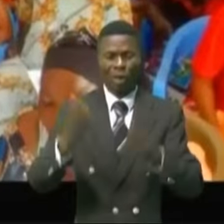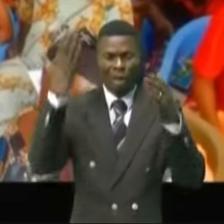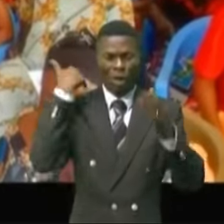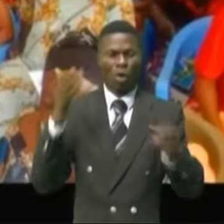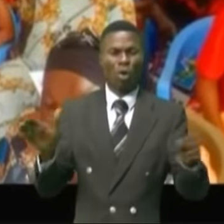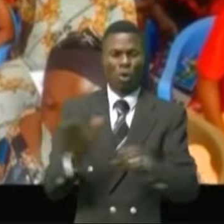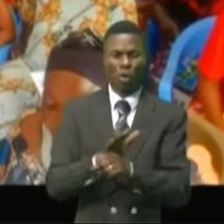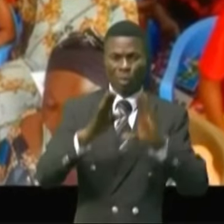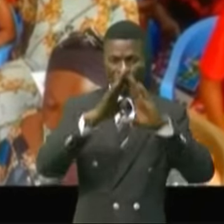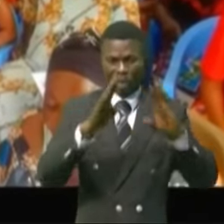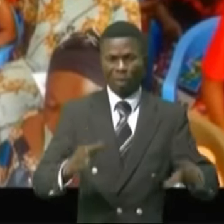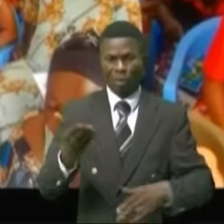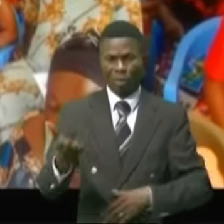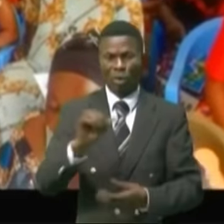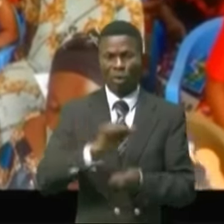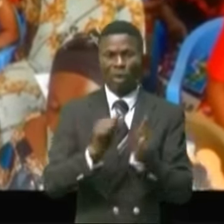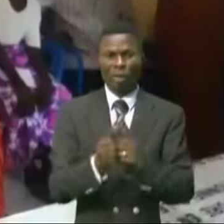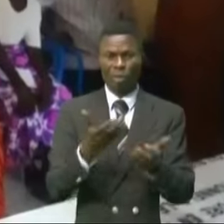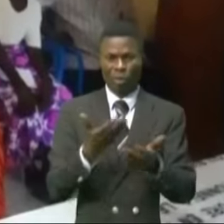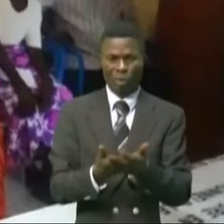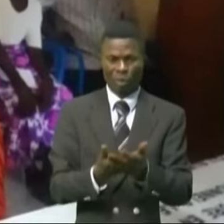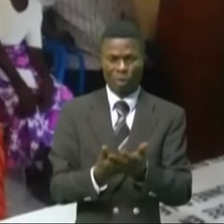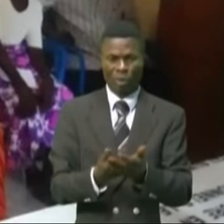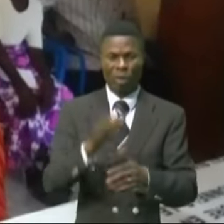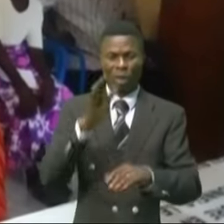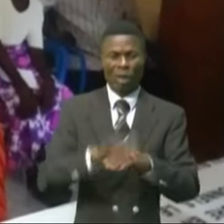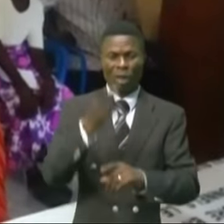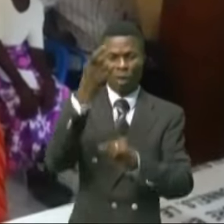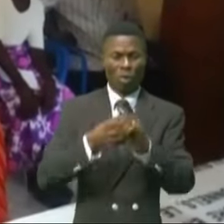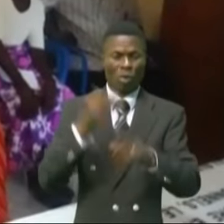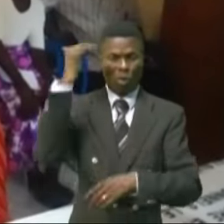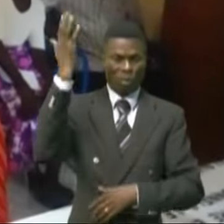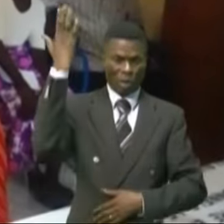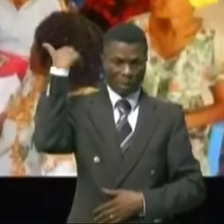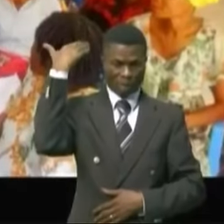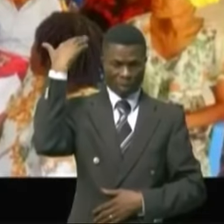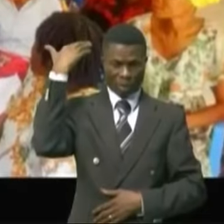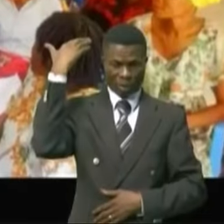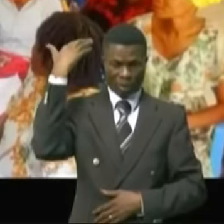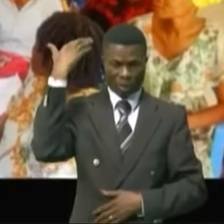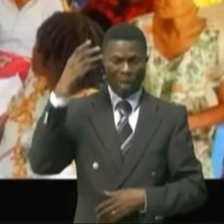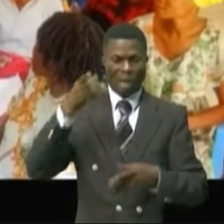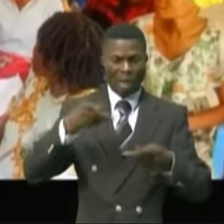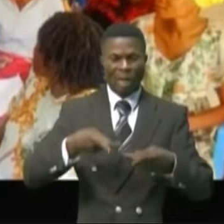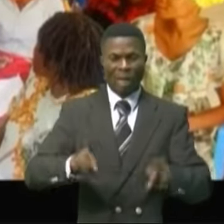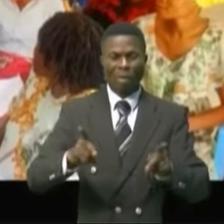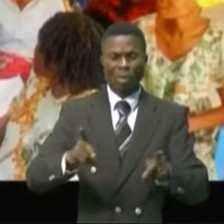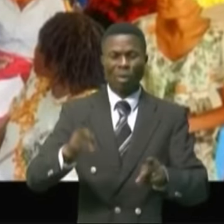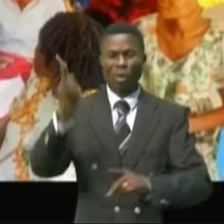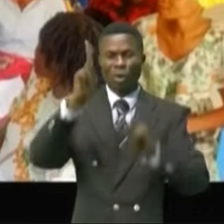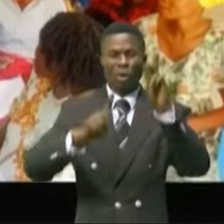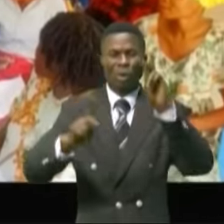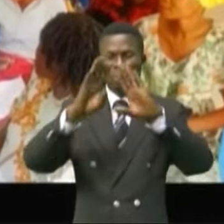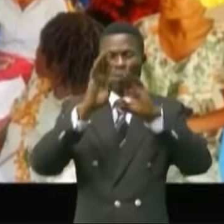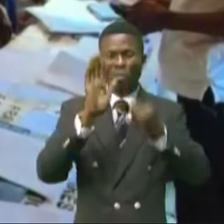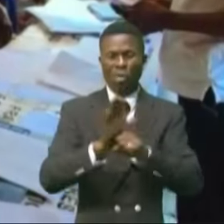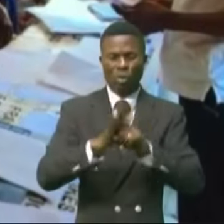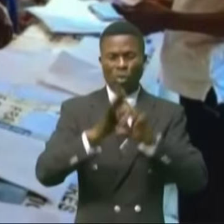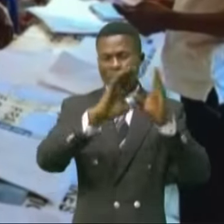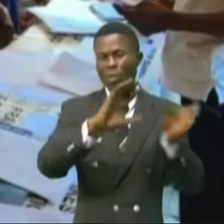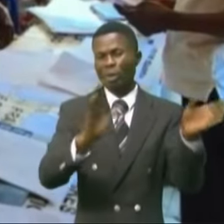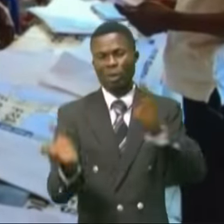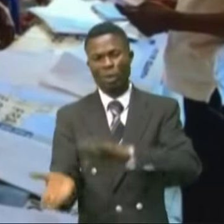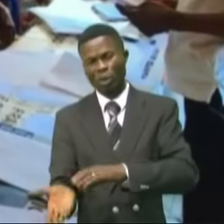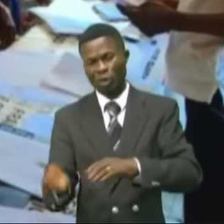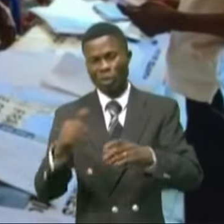inondations. Cette situation qui a prévalu au mois de décembre dernier et qui a laissé beaucoup de populations riveraines à travers la